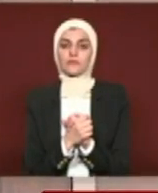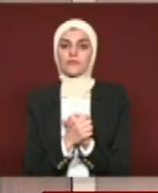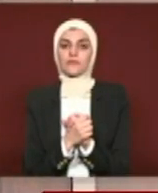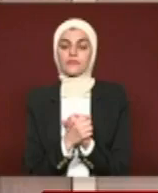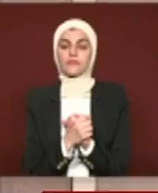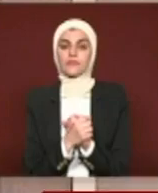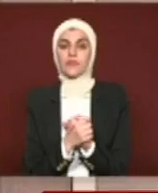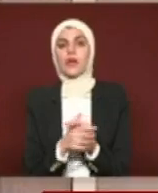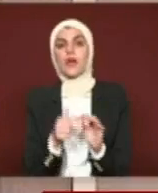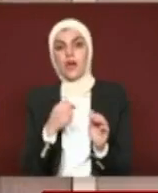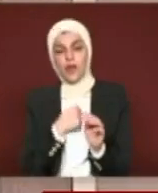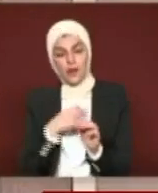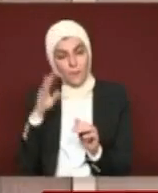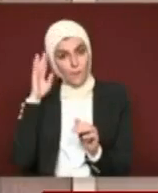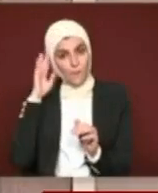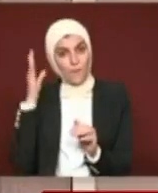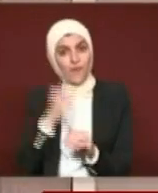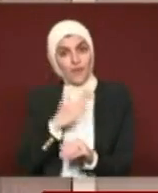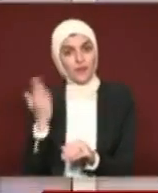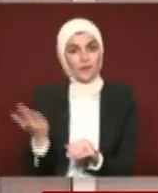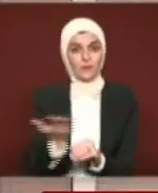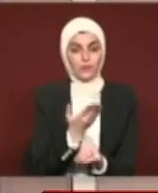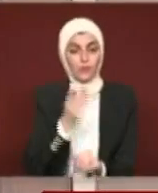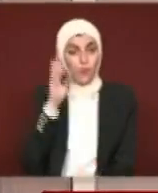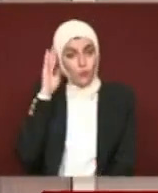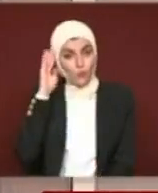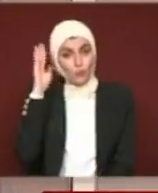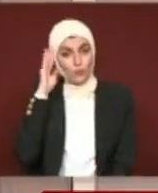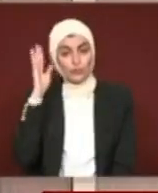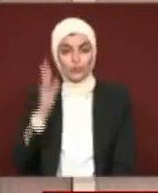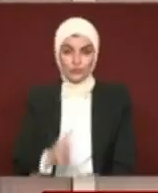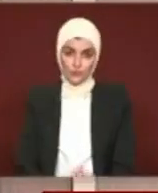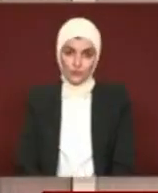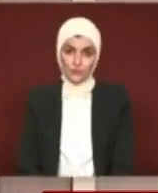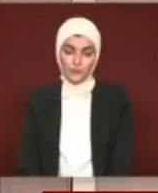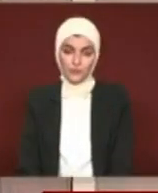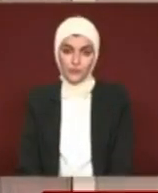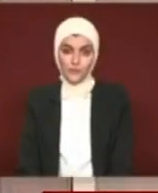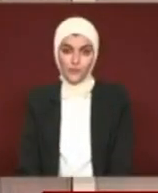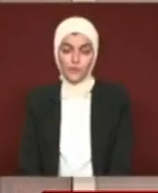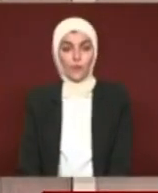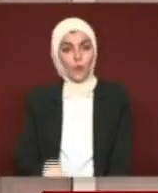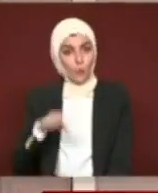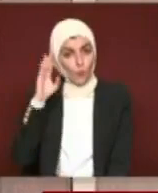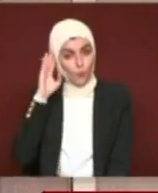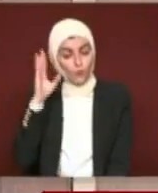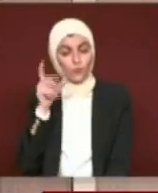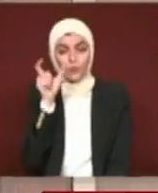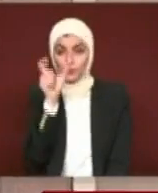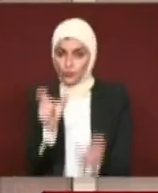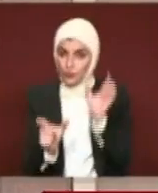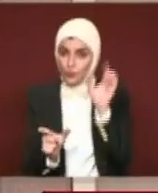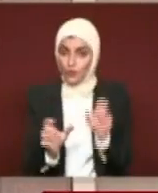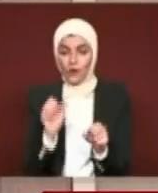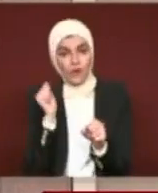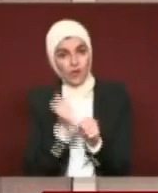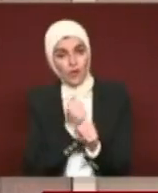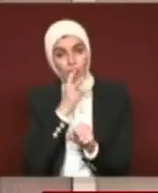بأحيي جميع الحضور وبشكركم جميعا وبشكر القائمين على الحوار